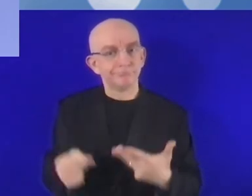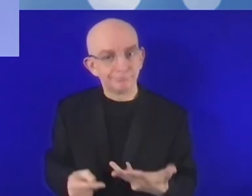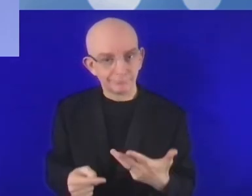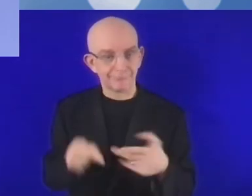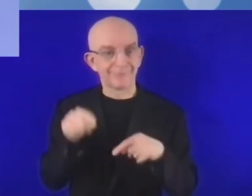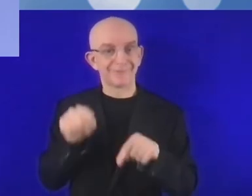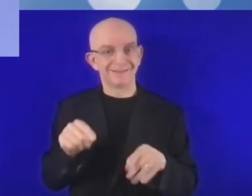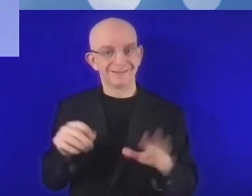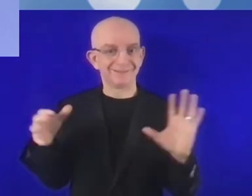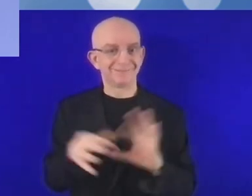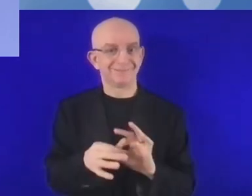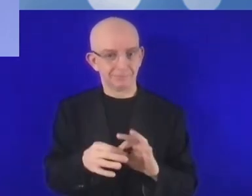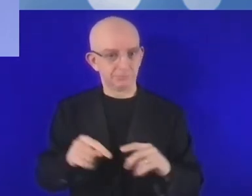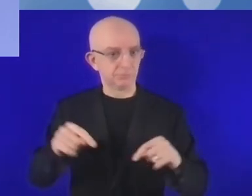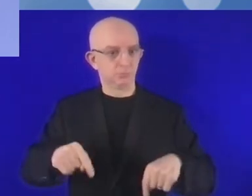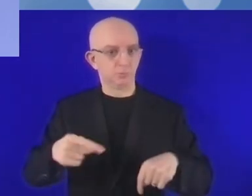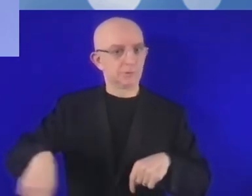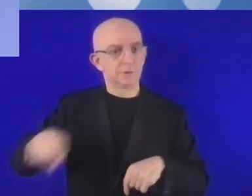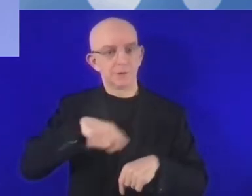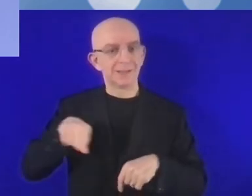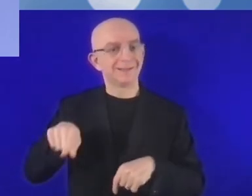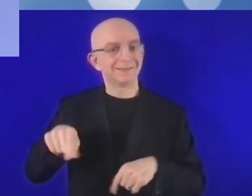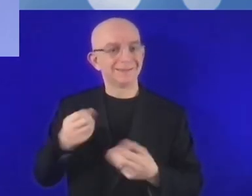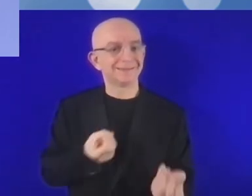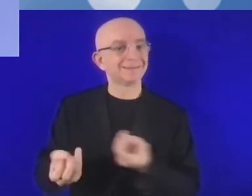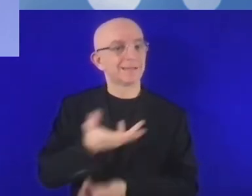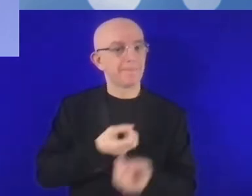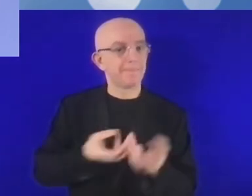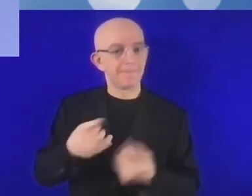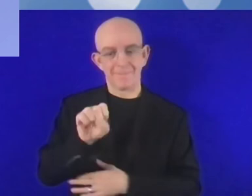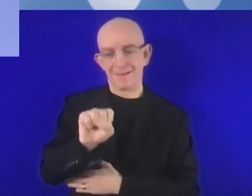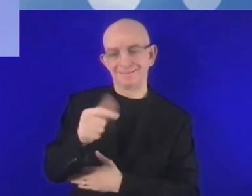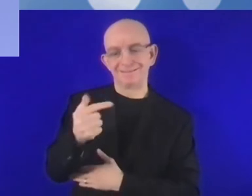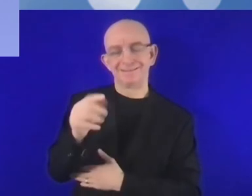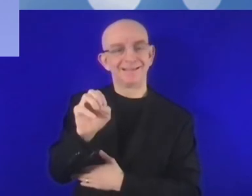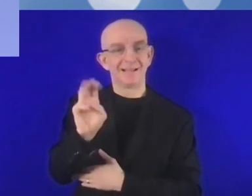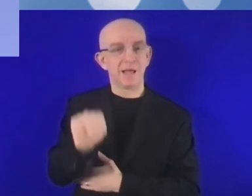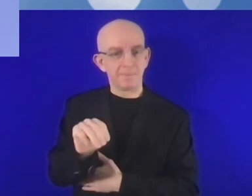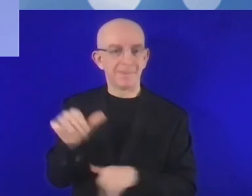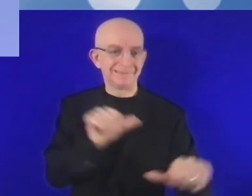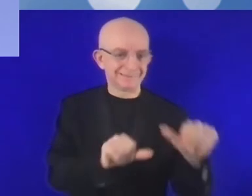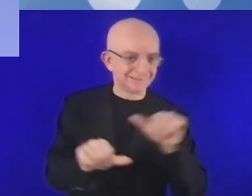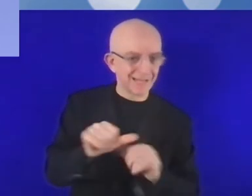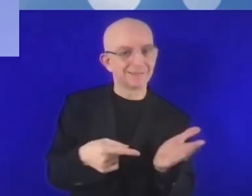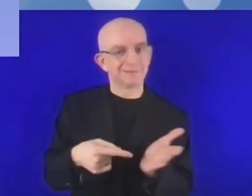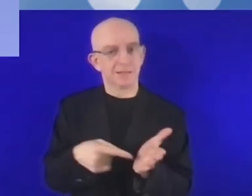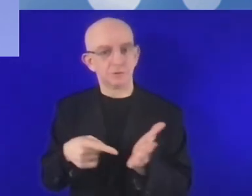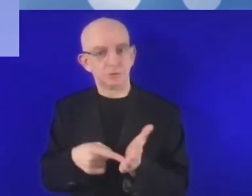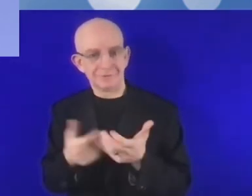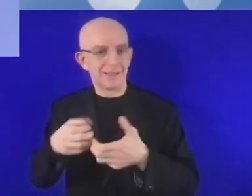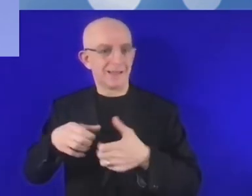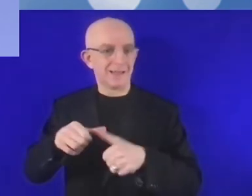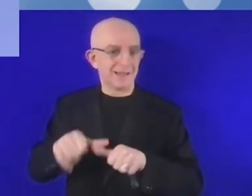الرياضيات. مواد استام الرياضيات والهندسة والعلوم التقنية نضيف إليها